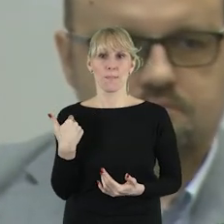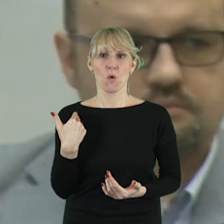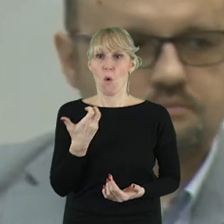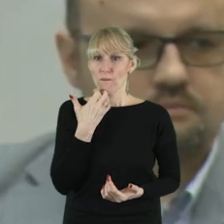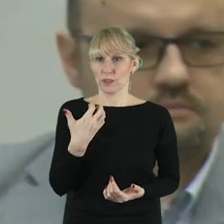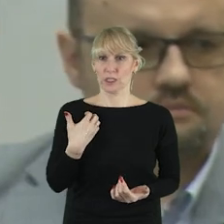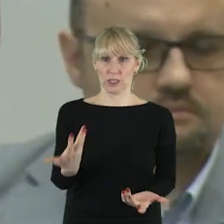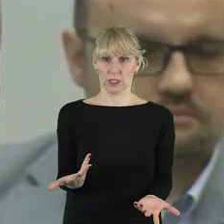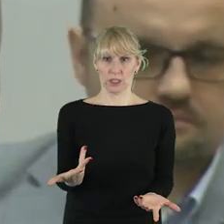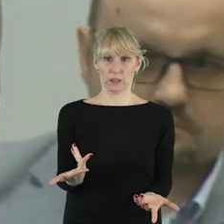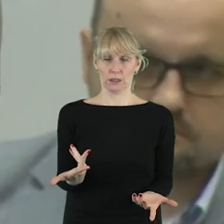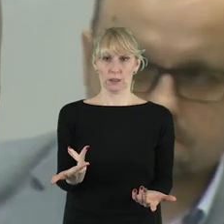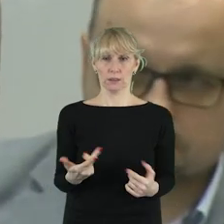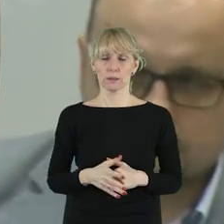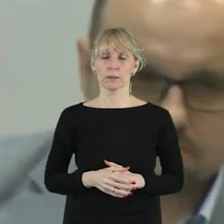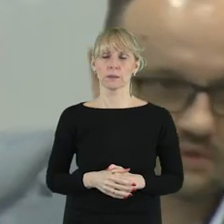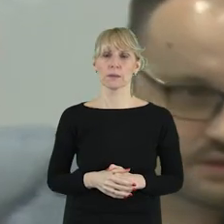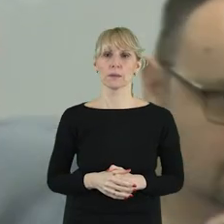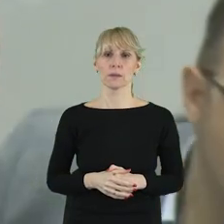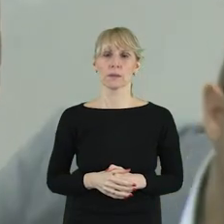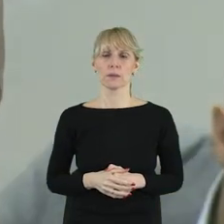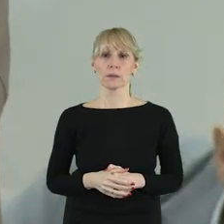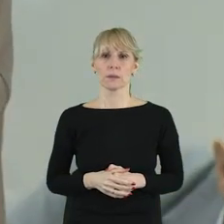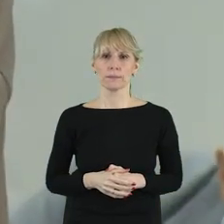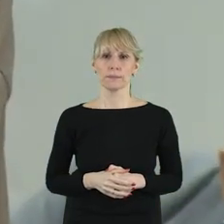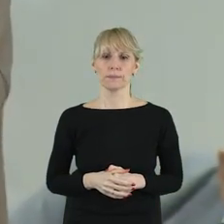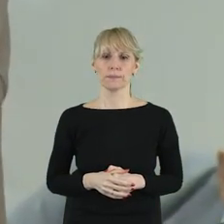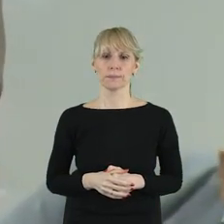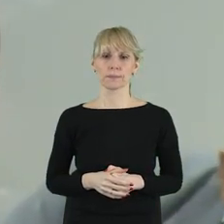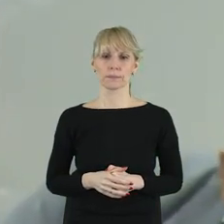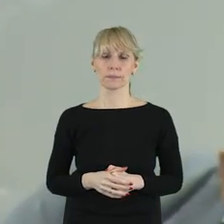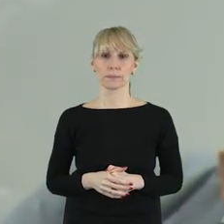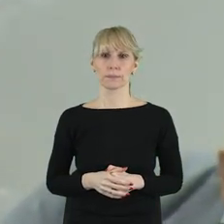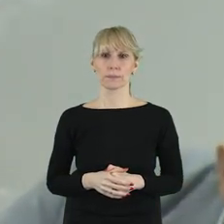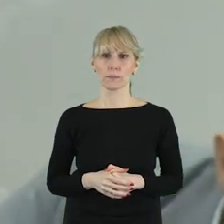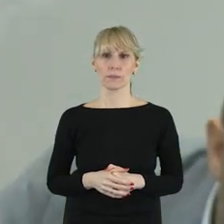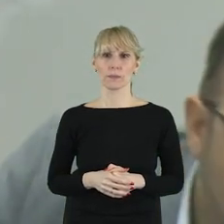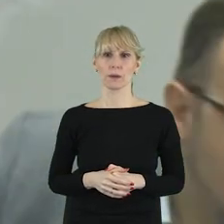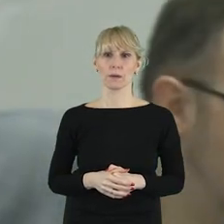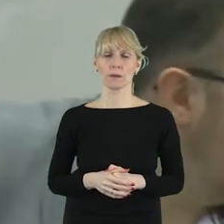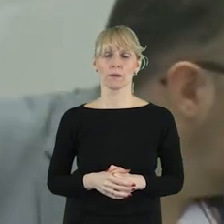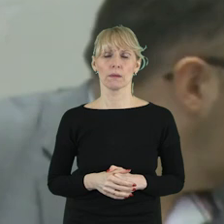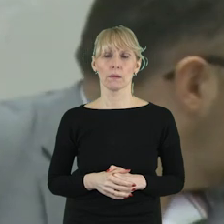i być może też nie wszyscy o tym wiedzą, że